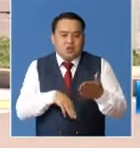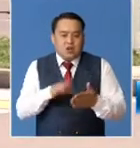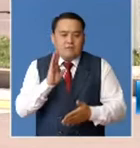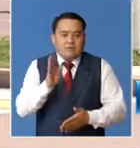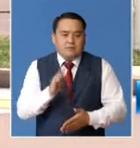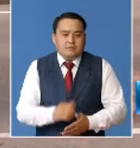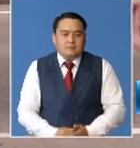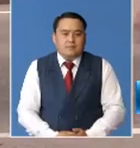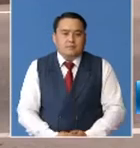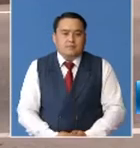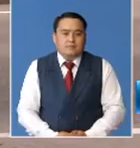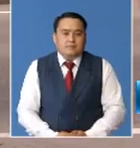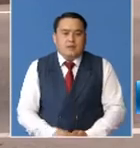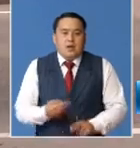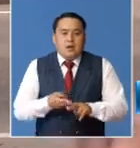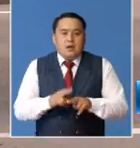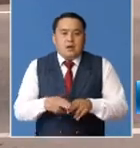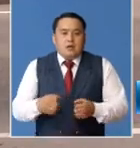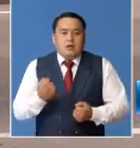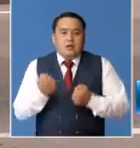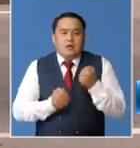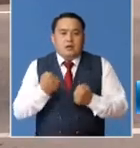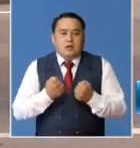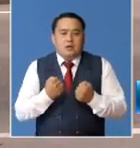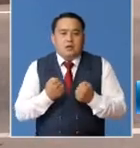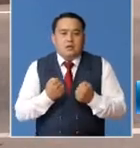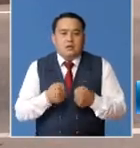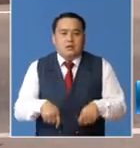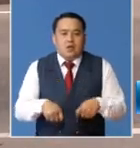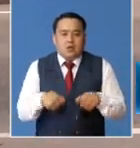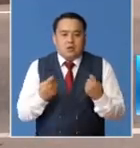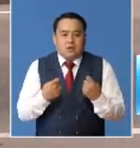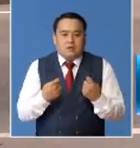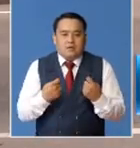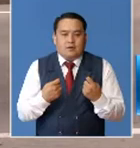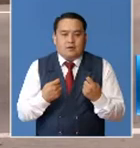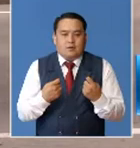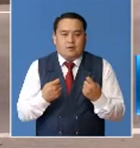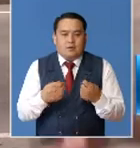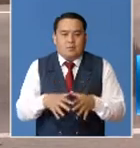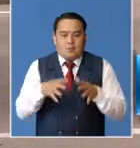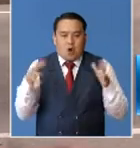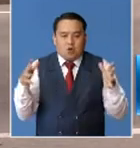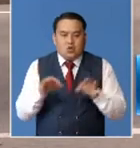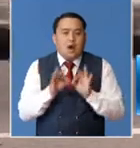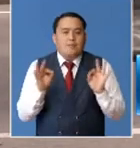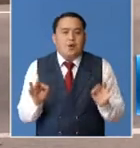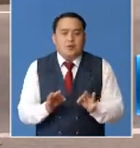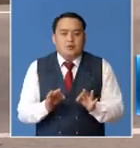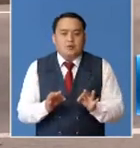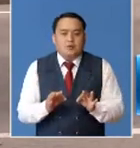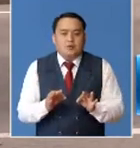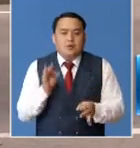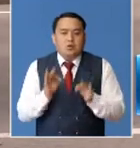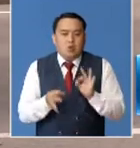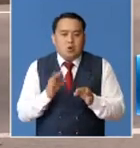соответствующие штрафы. Данное автотранспортное средство ездить с нарушением габаритных параметров. То есть допустимые